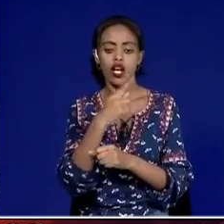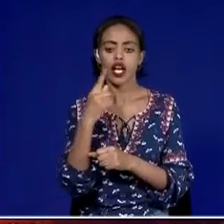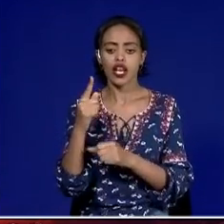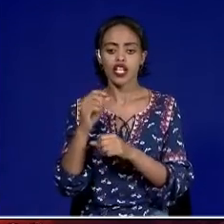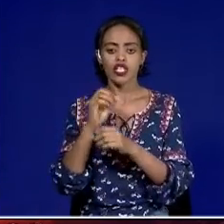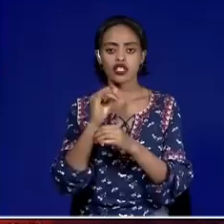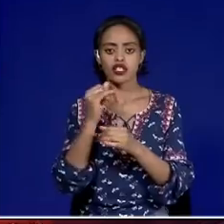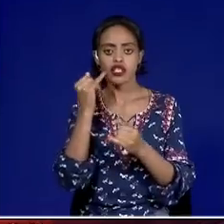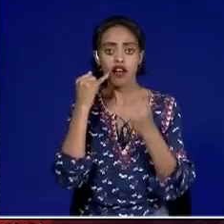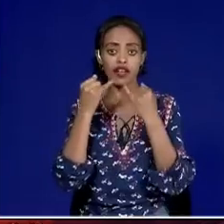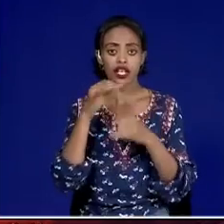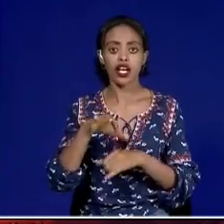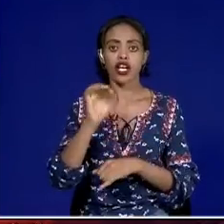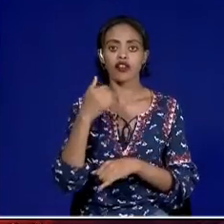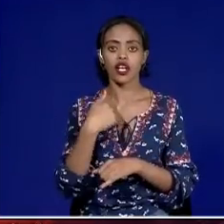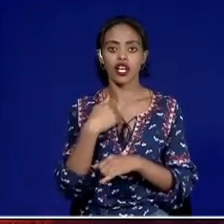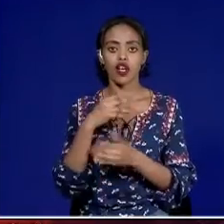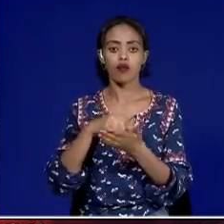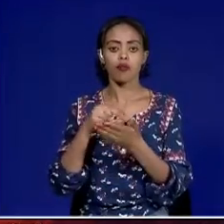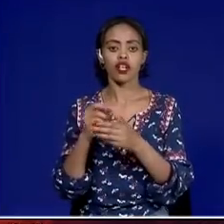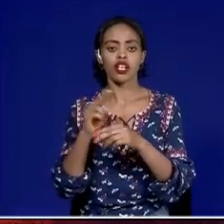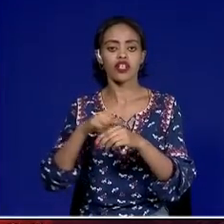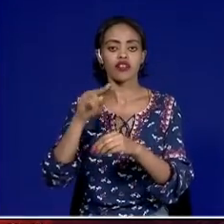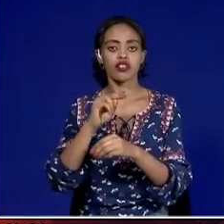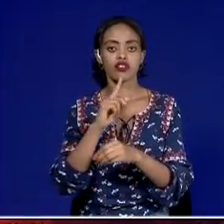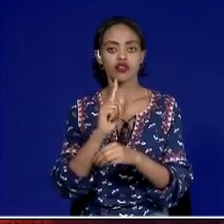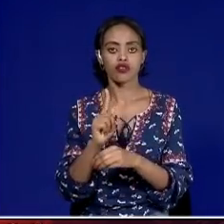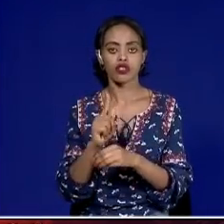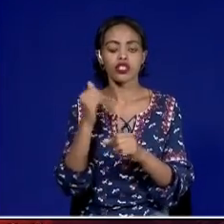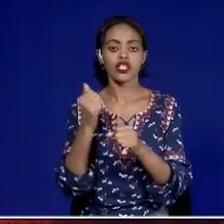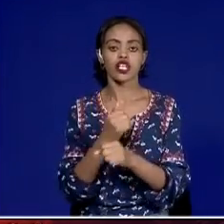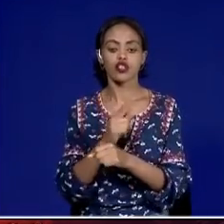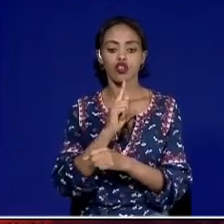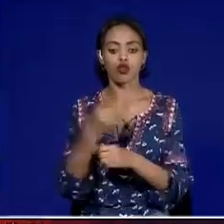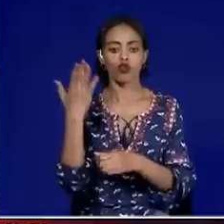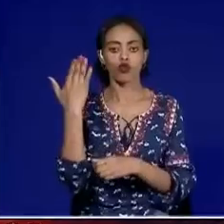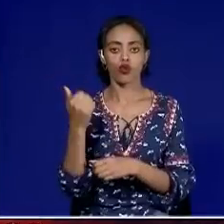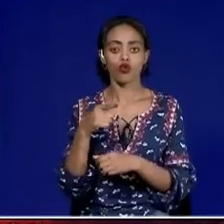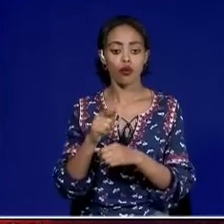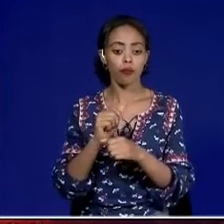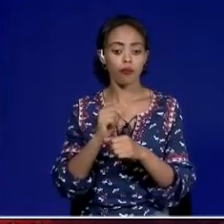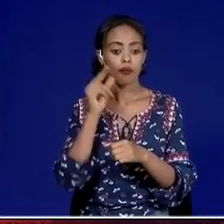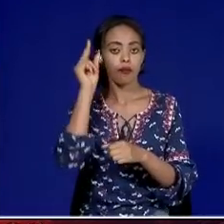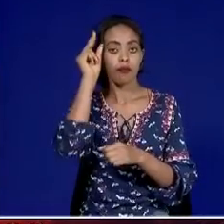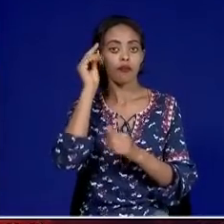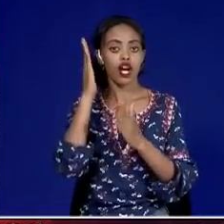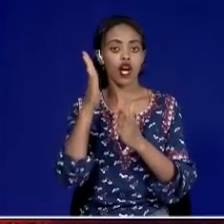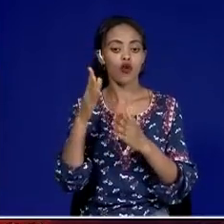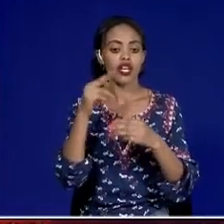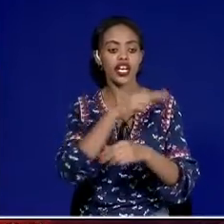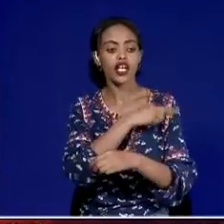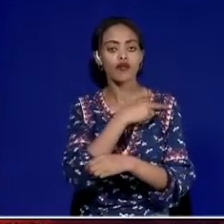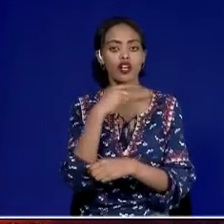ፍንጭታት ተረኪቡ እዚ እውን ኣብ መቐለ ዩኒቨርሲቲ ብለለዉ ሪሰርቸራት እዩ ላተሰርሐ ነይሩ። እቶም ባህላዊ ሕክምናታት